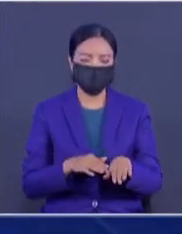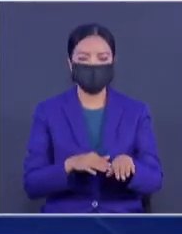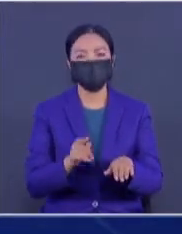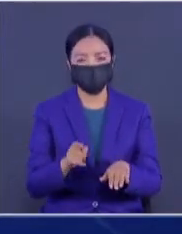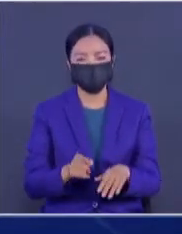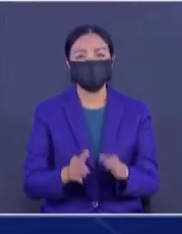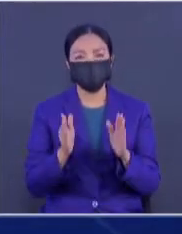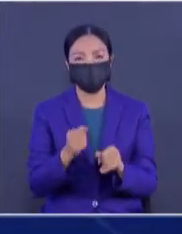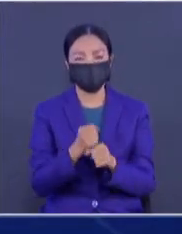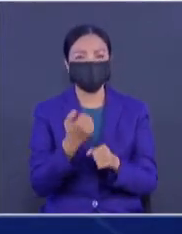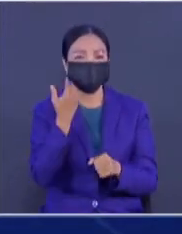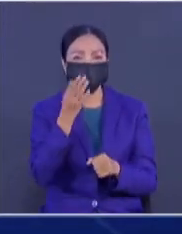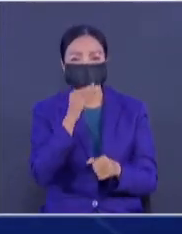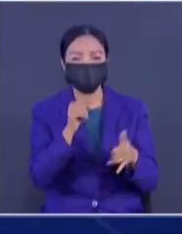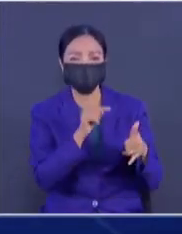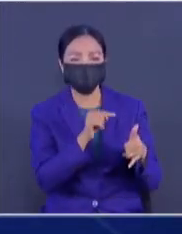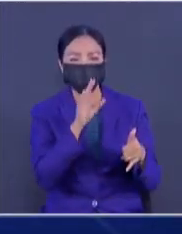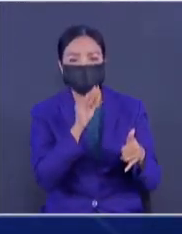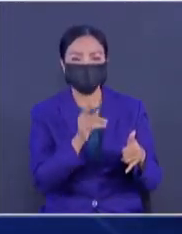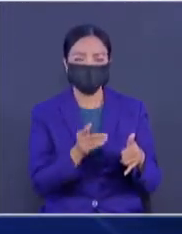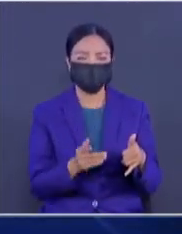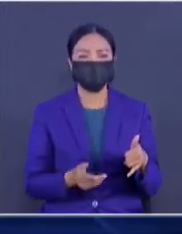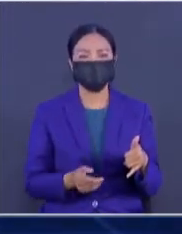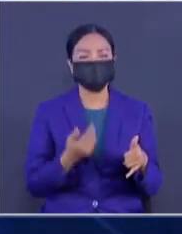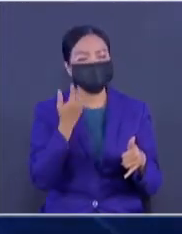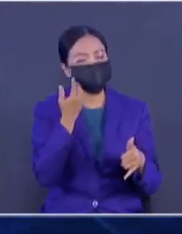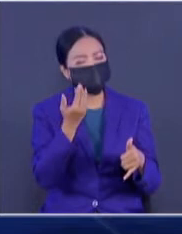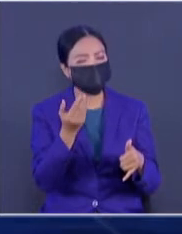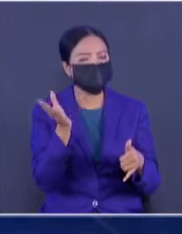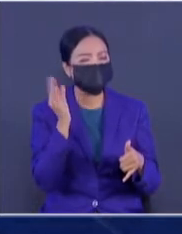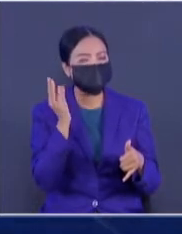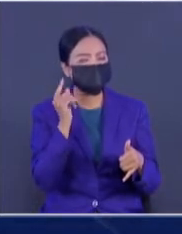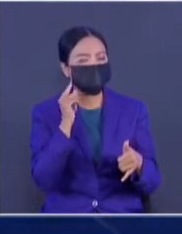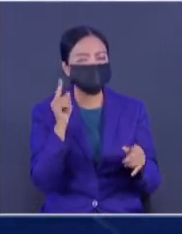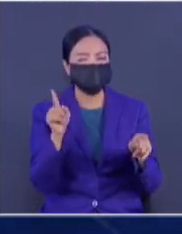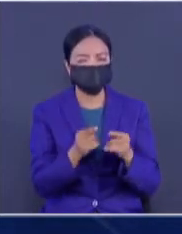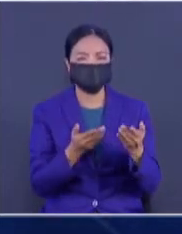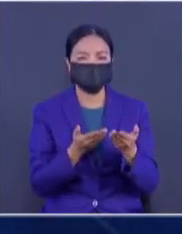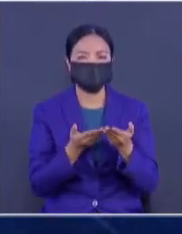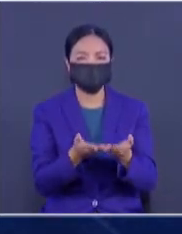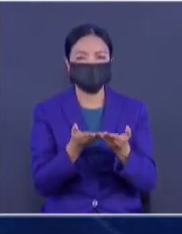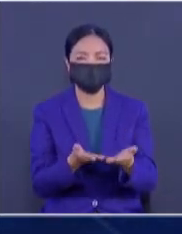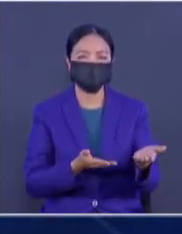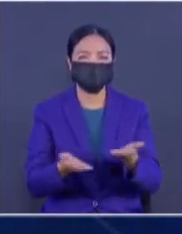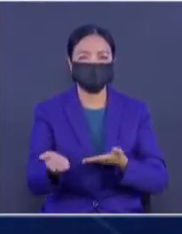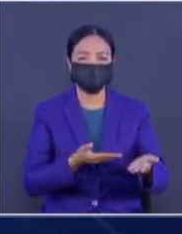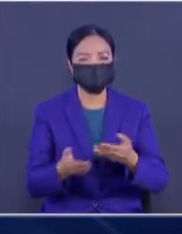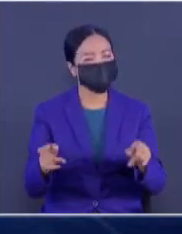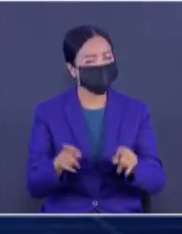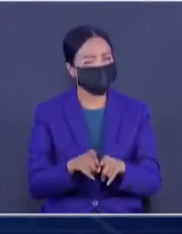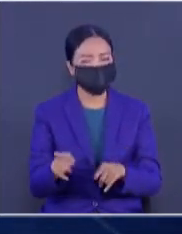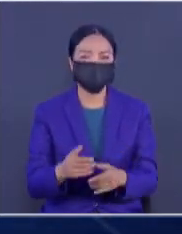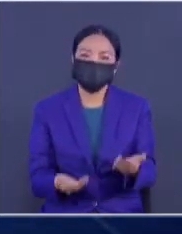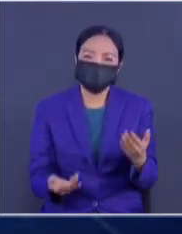ด้วยเสียงของเจ้าหน้าที่นี่แหละค่ะตามสไตล์เลยคุณผู้ชมเขาบอกว่าเสียงเนี่ยฟังผ่านๆนะเหมือนภาคเรือยาวบางคนเขาก็บอกว่าเหมือนอยู่ในเท